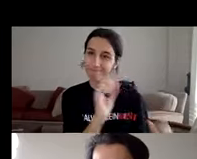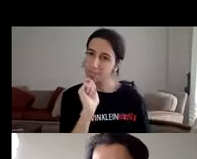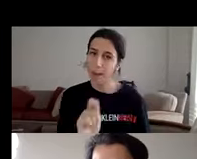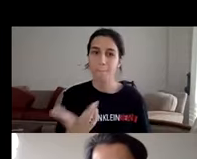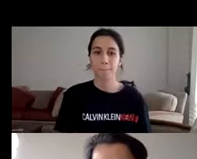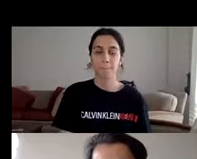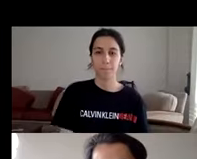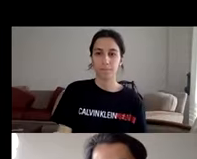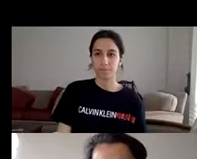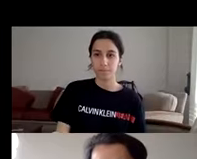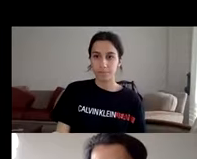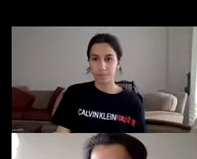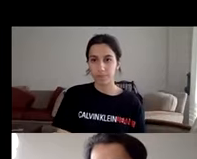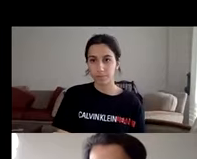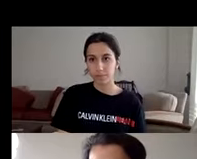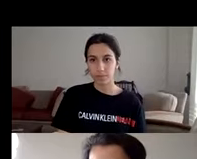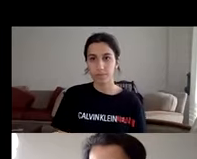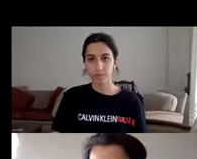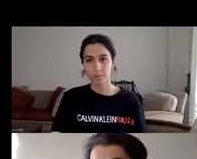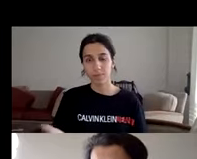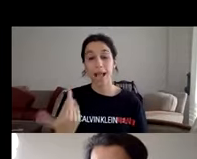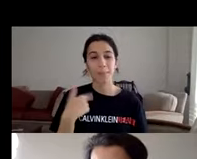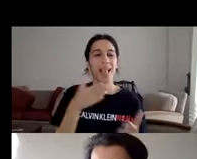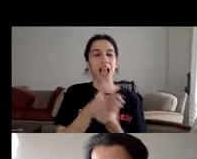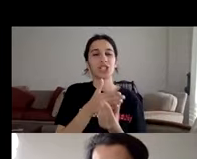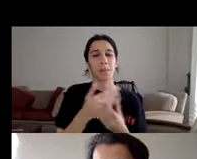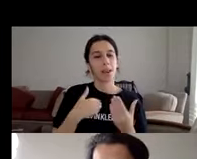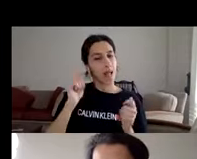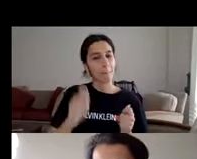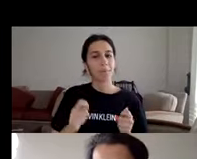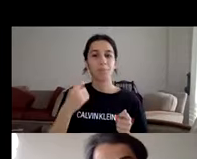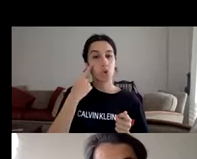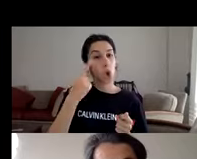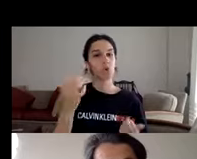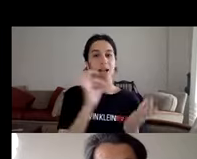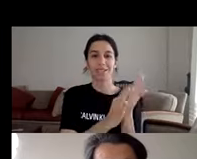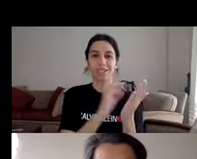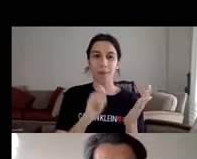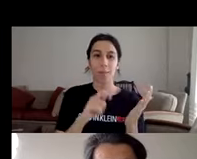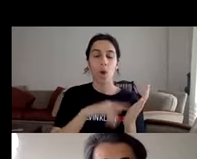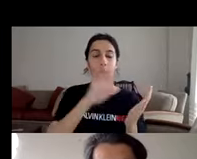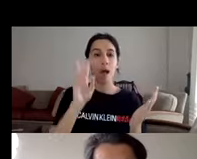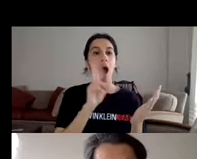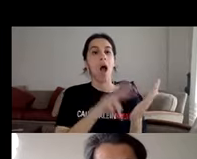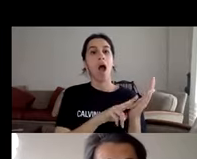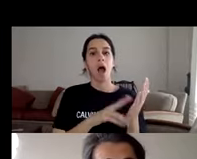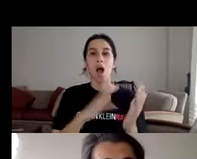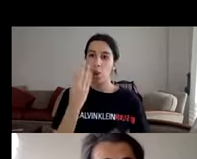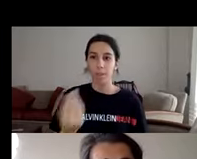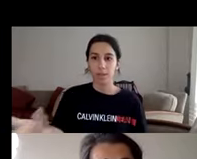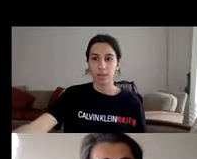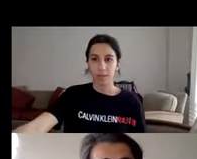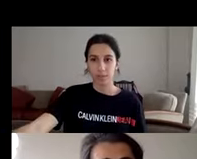uygun erişilebilir seviyede bir hizmet sunduğunu söyleyebilir. Bunun özendirici olacağını da düşünüyorum. İlham verici olacağını da